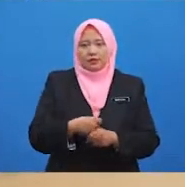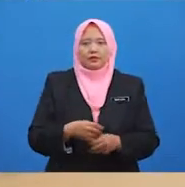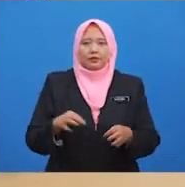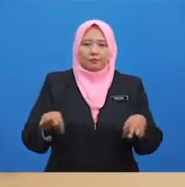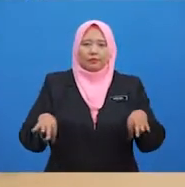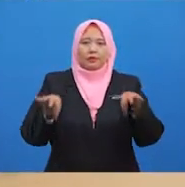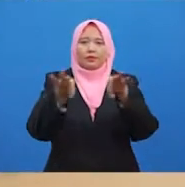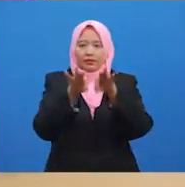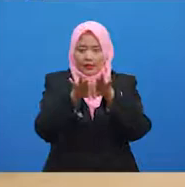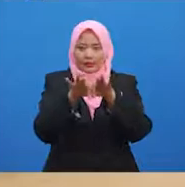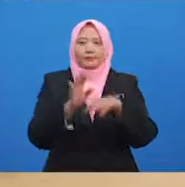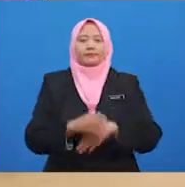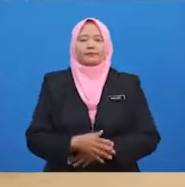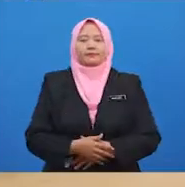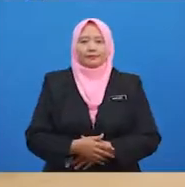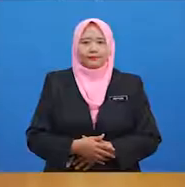lagi.